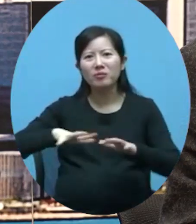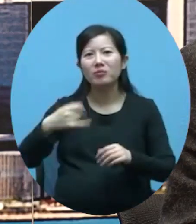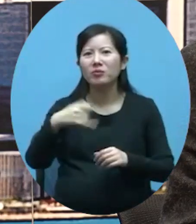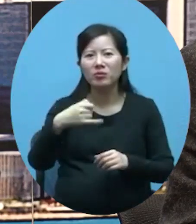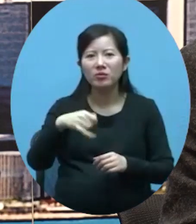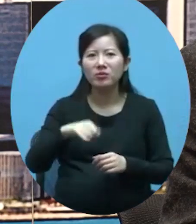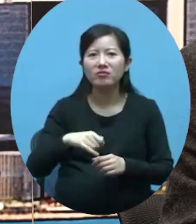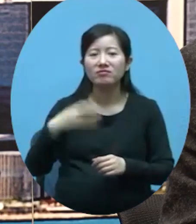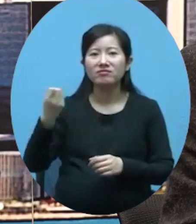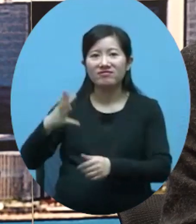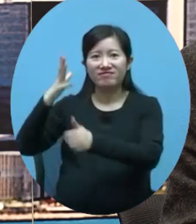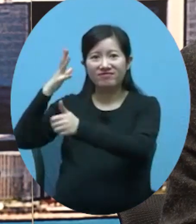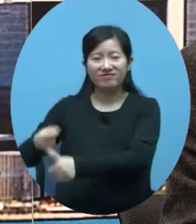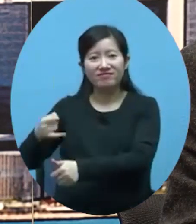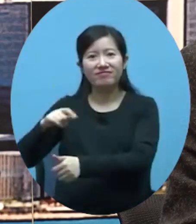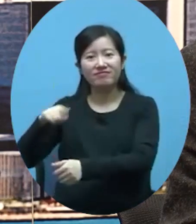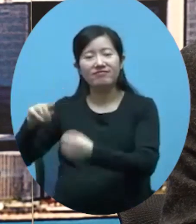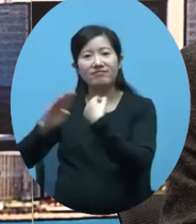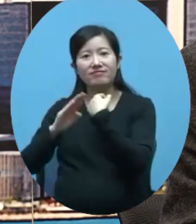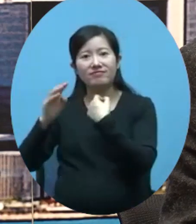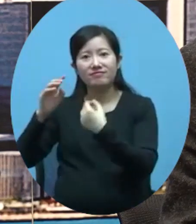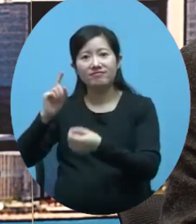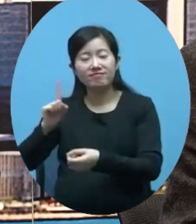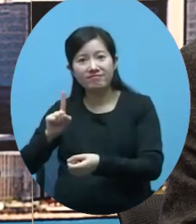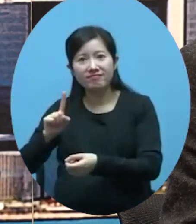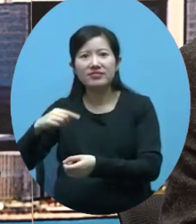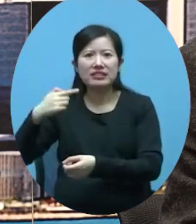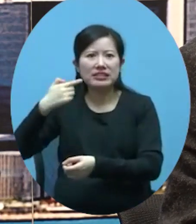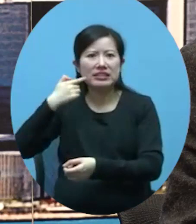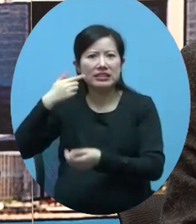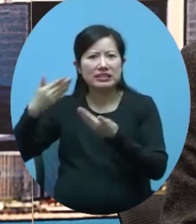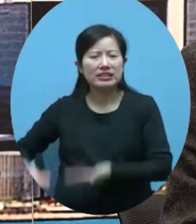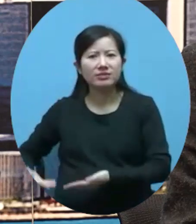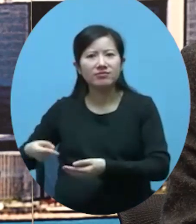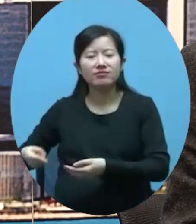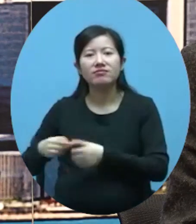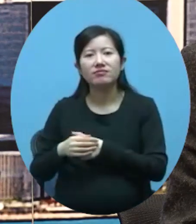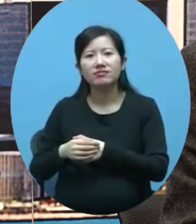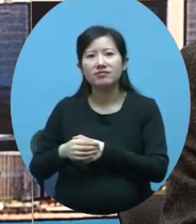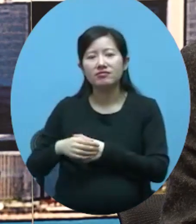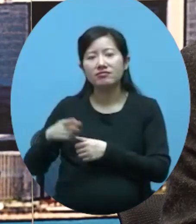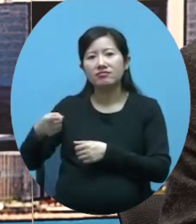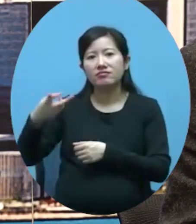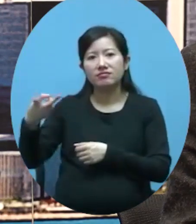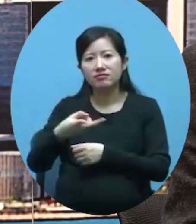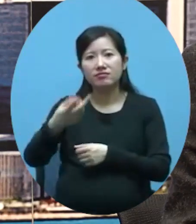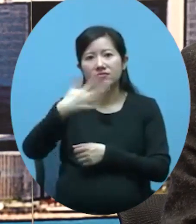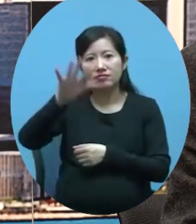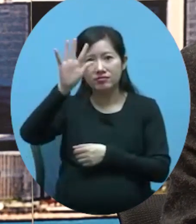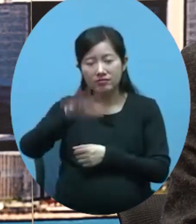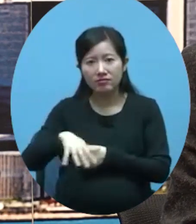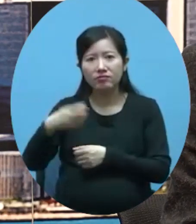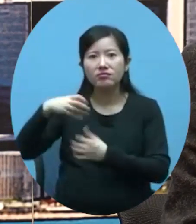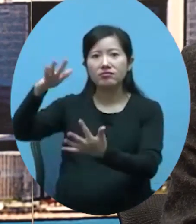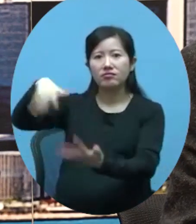呢那個罰則是很鮮明和是都重的這個例子他那個罰則是二萬五千元和監禁六個